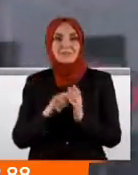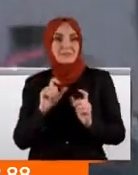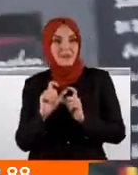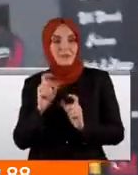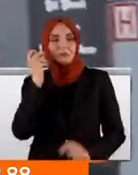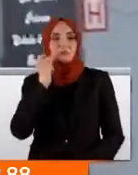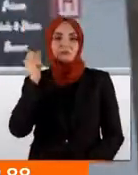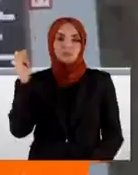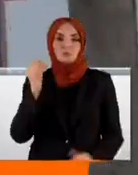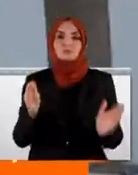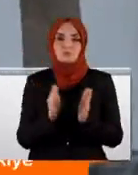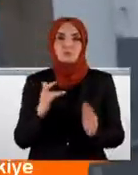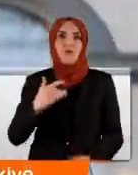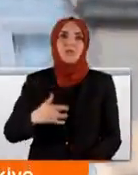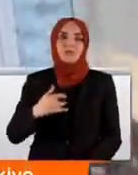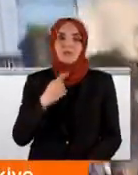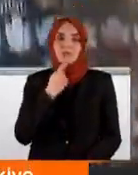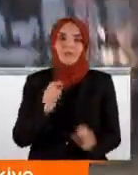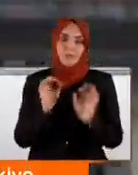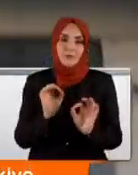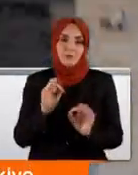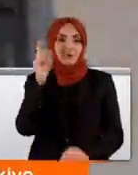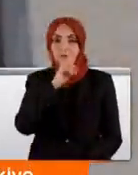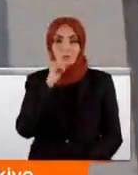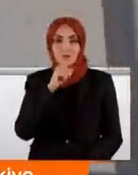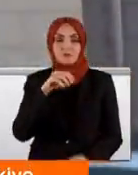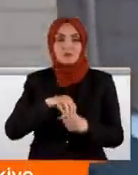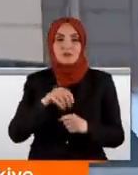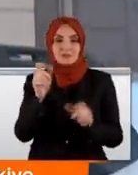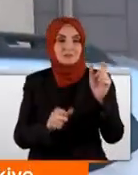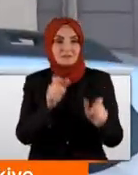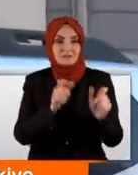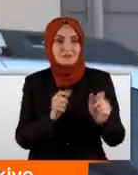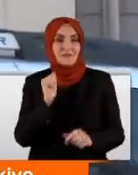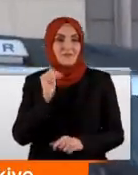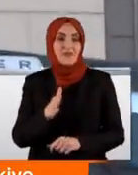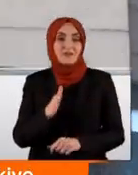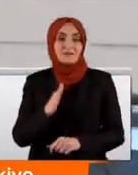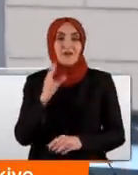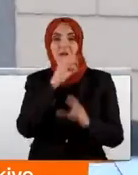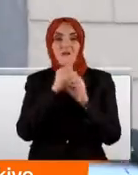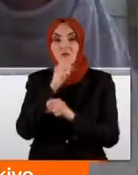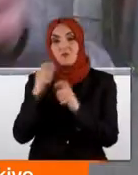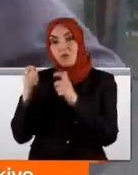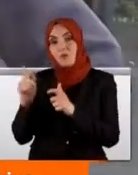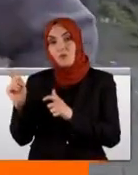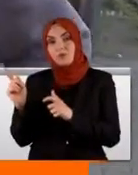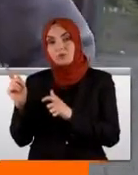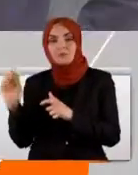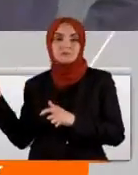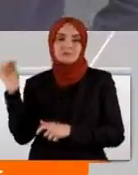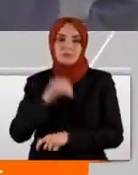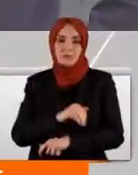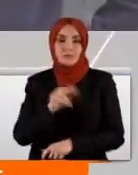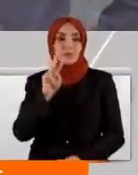Anadolu denilmesinin nedeni büyük çoğunluğu Afyonkarahisar'ın Emirdağ ilçesinden gelen 25 bin Türk'ün yaşıyor olması. Belediye